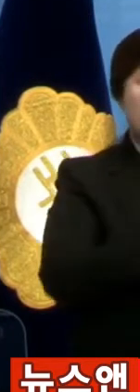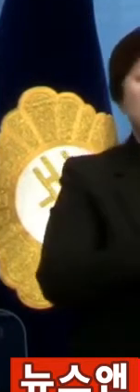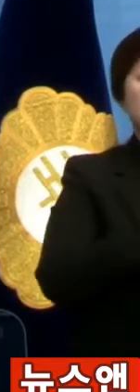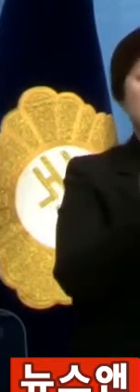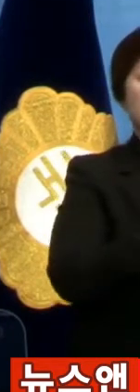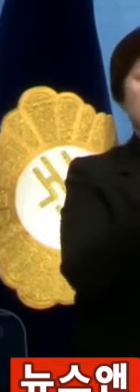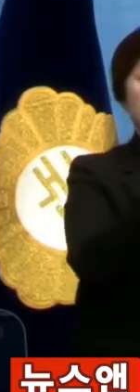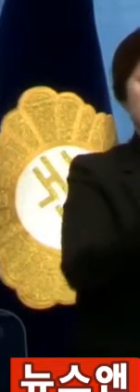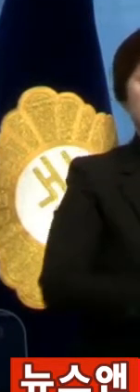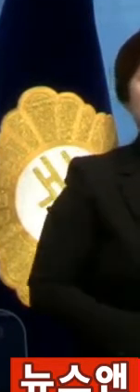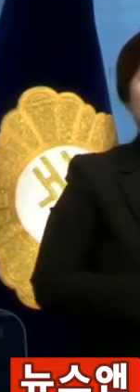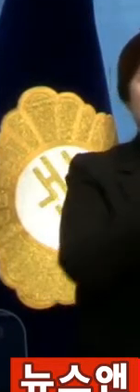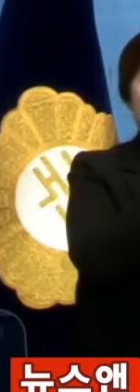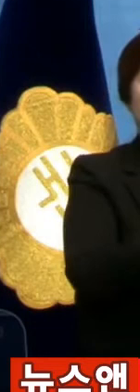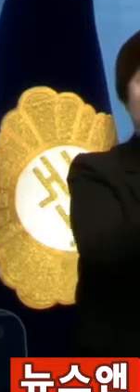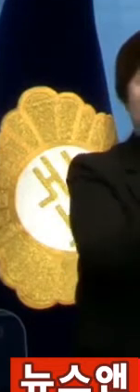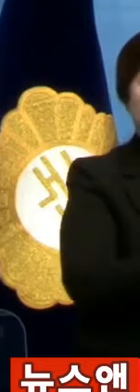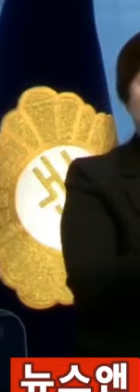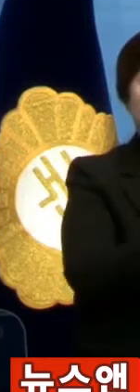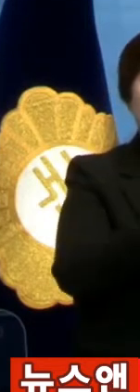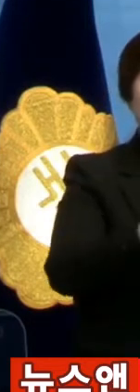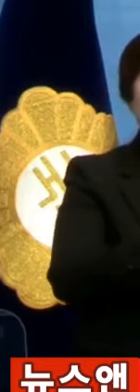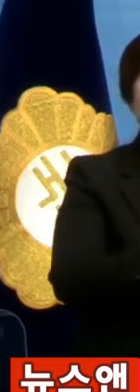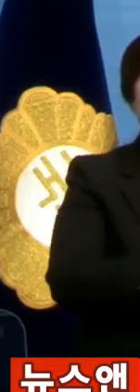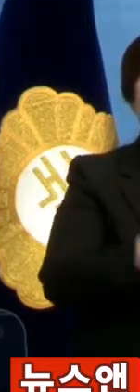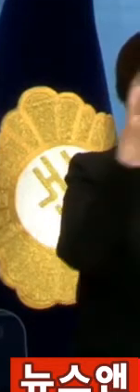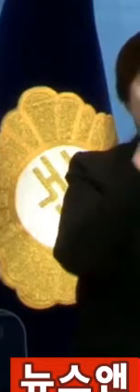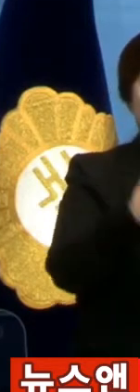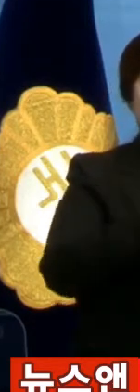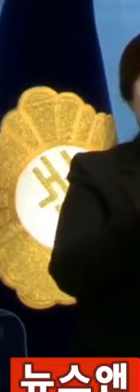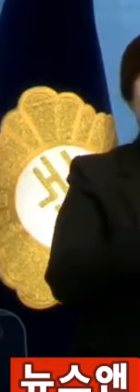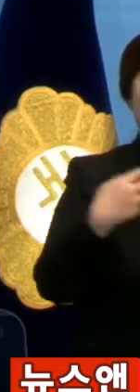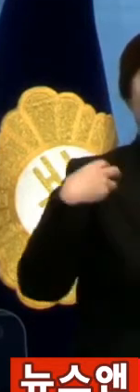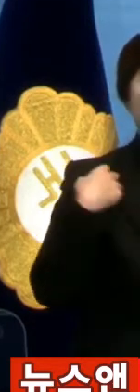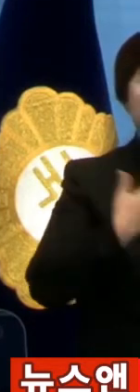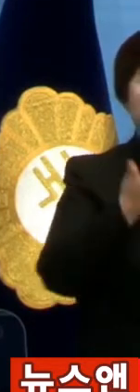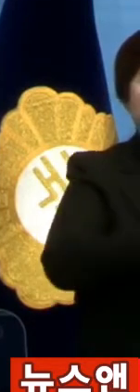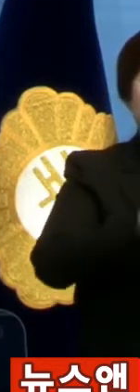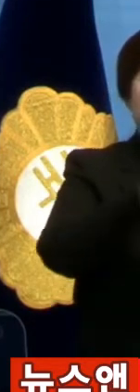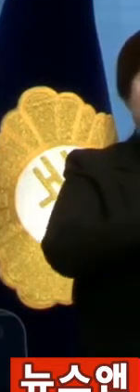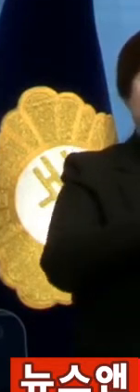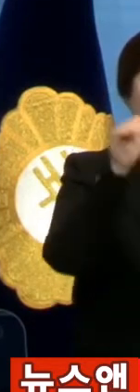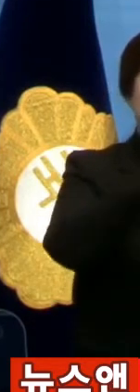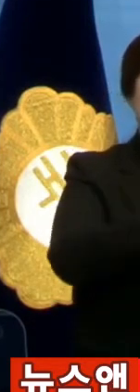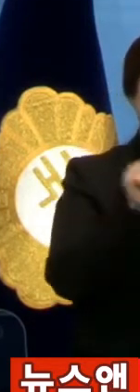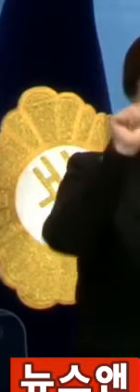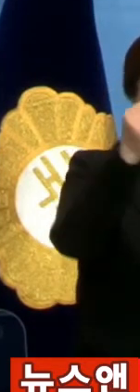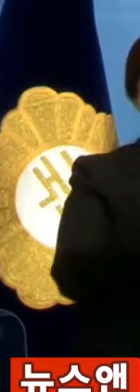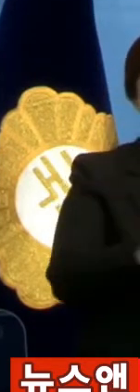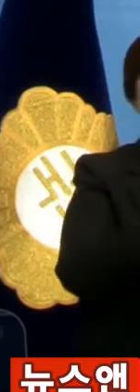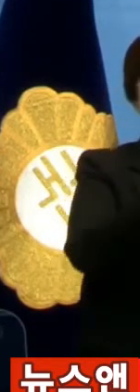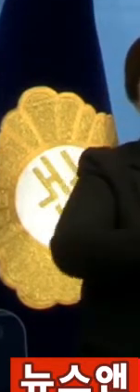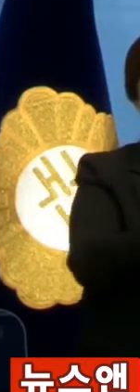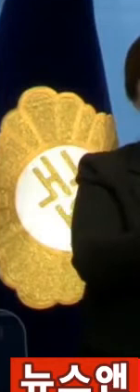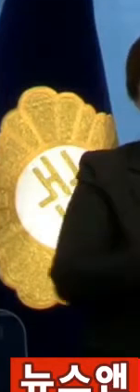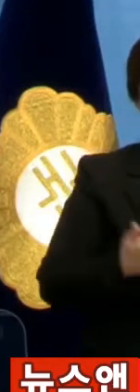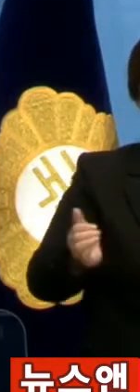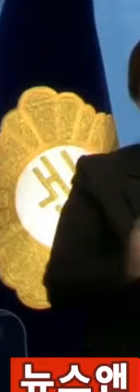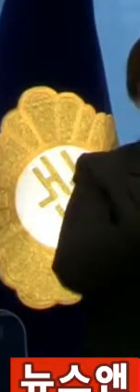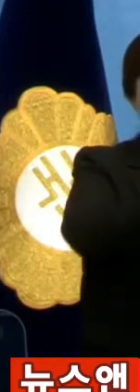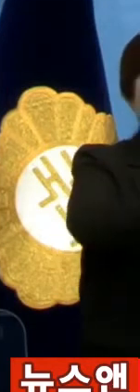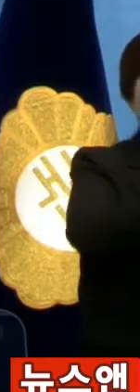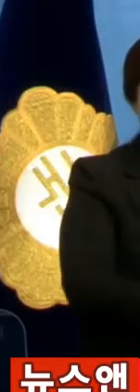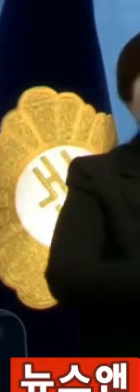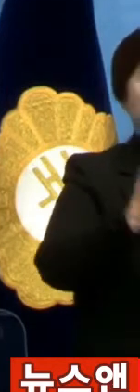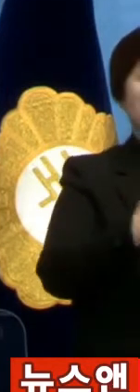핵심 내용은 현직 검사와 법관이 공직선거 후보자로 출마하기 위해서는 1년 전까지 사직해야 한다는